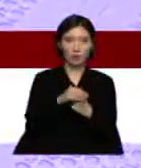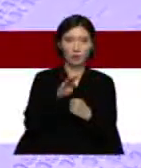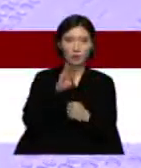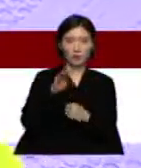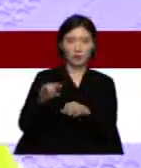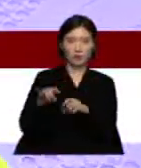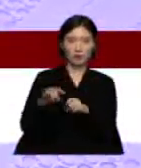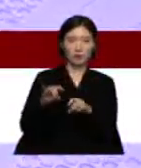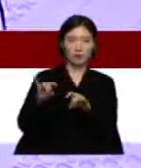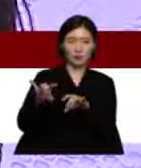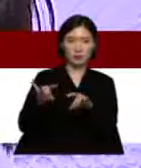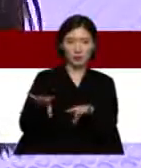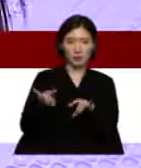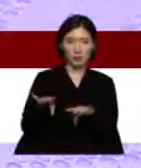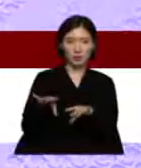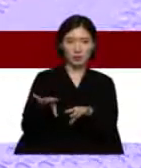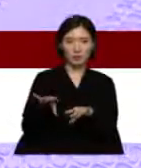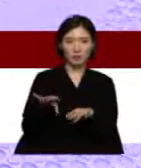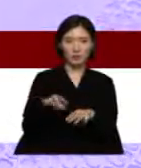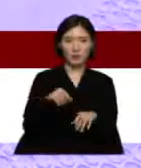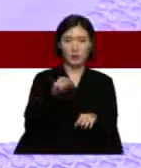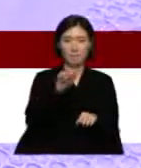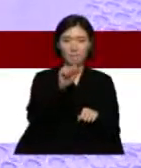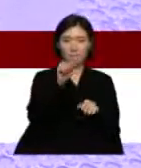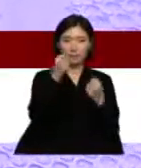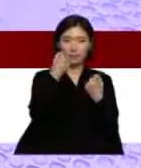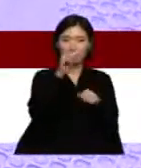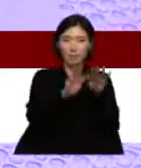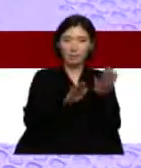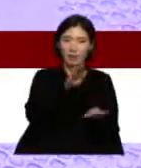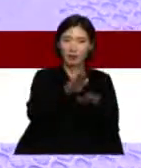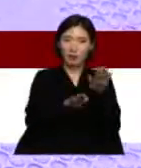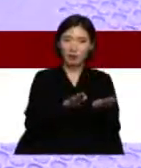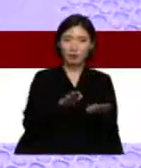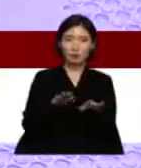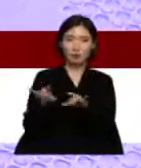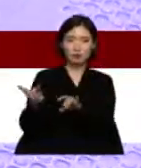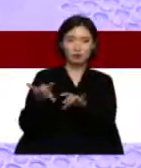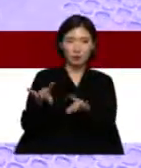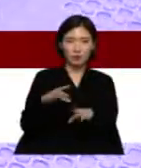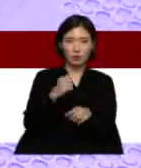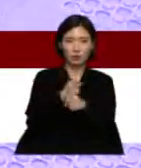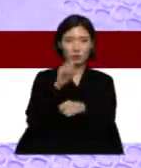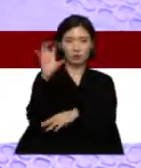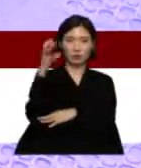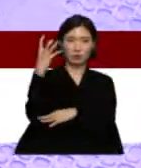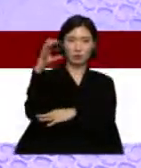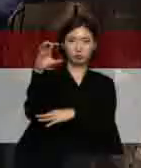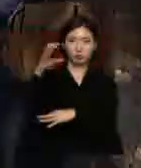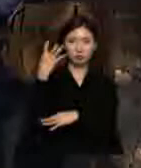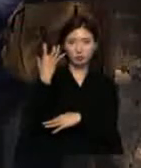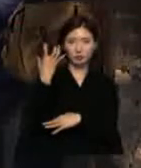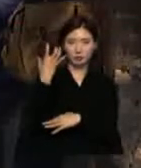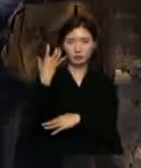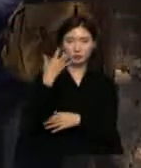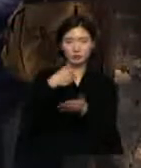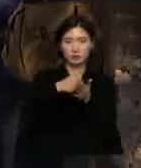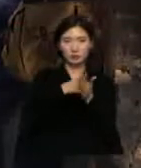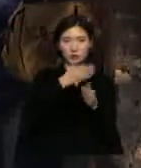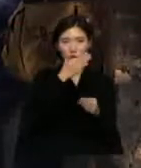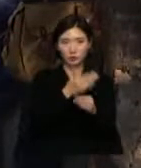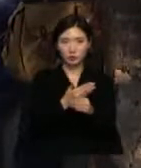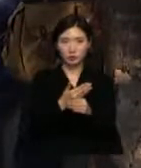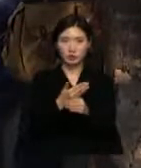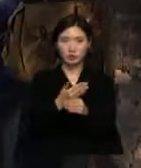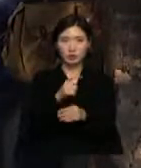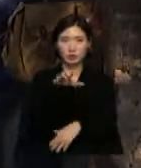이렇게 이렇게 페달을 밟으면서 전기가 만들어지는 거 해가지고 선풍기 돌리는 거 지금 그리고 있어요. 기름